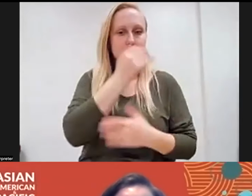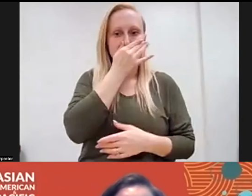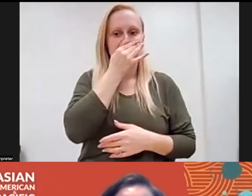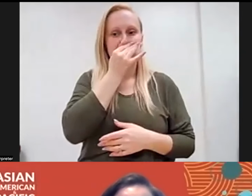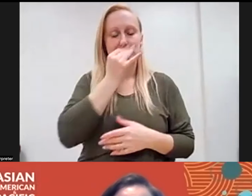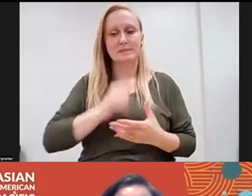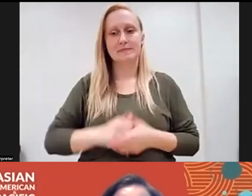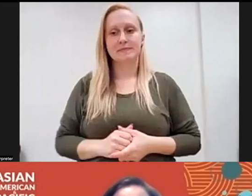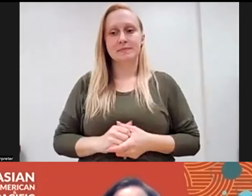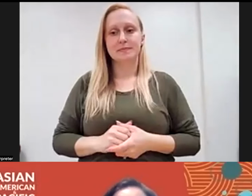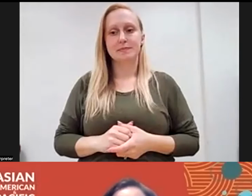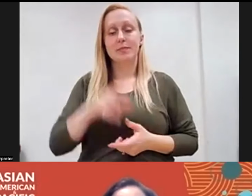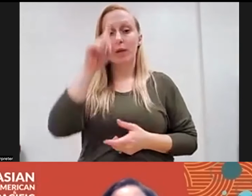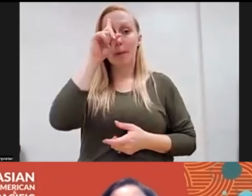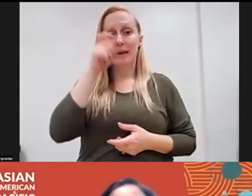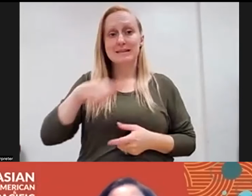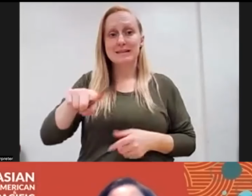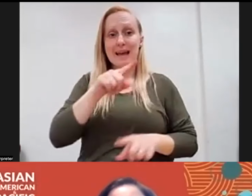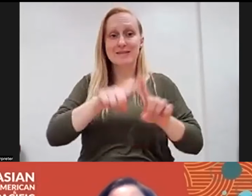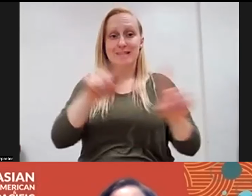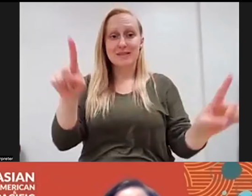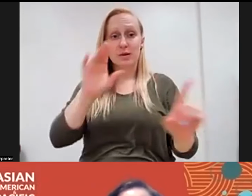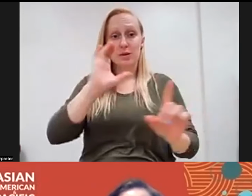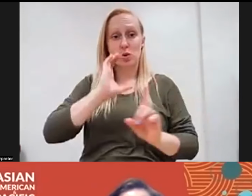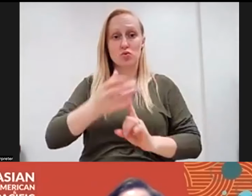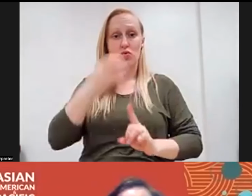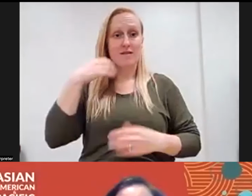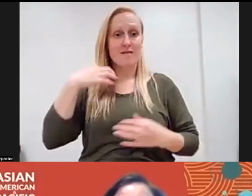هاواي لجأوا إلى هاواي لهذا الجزء